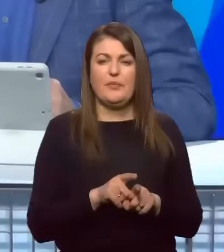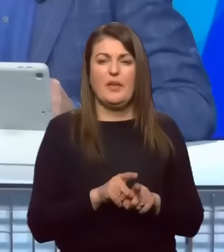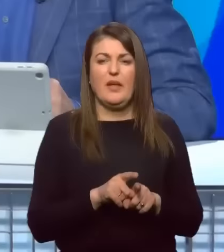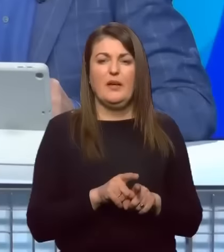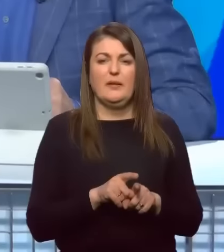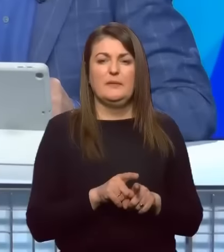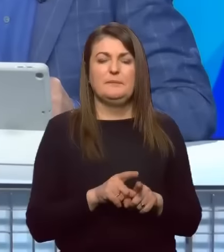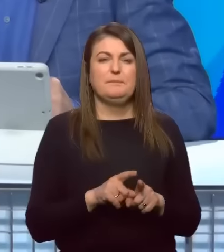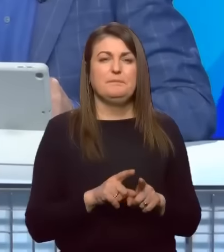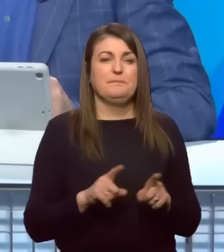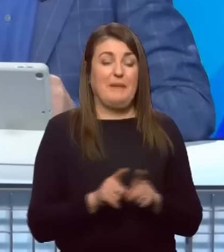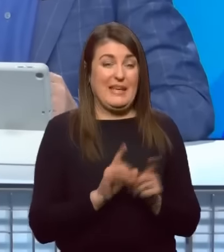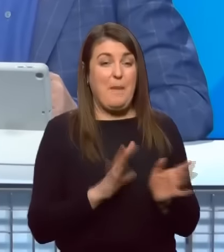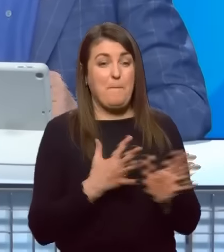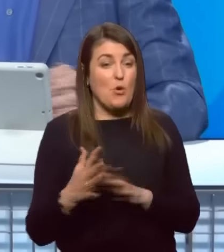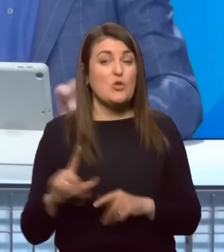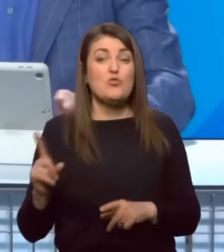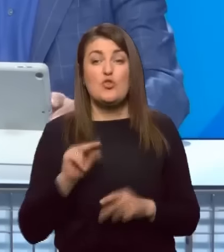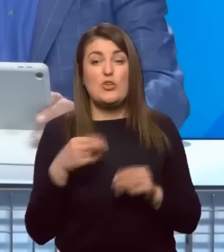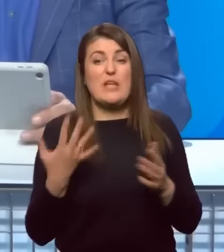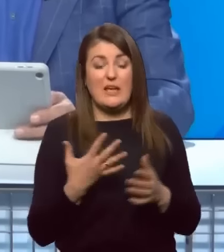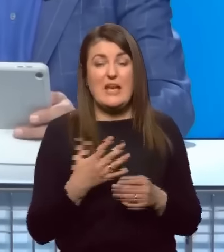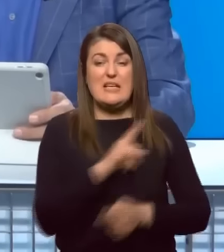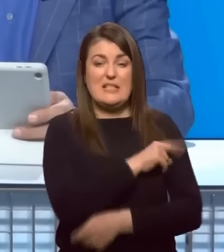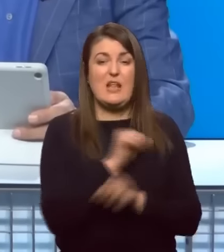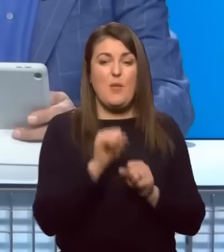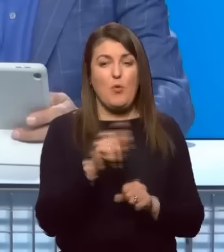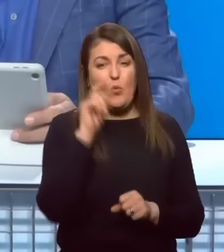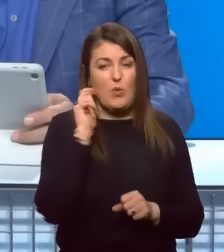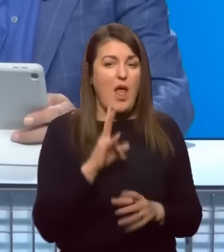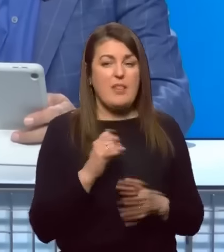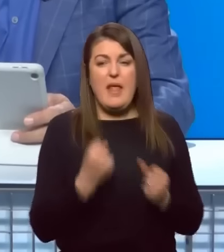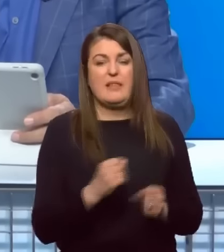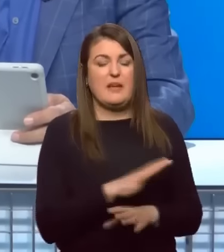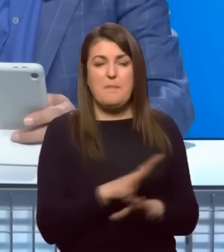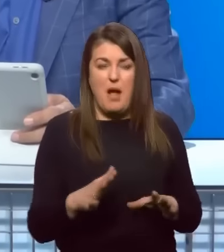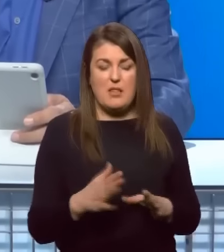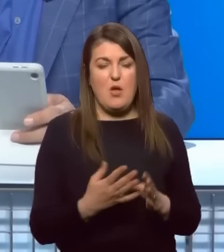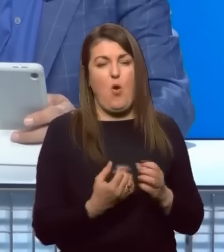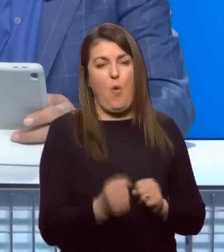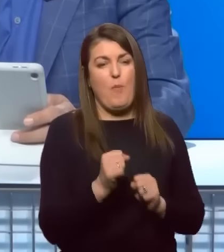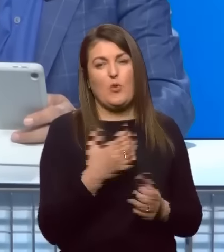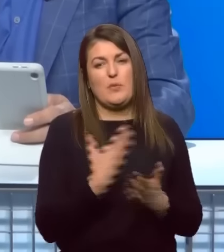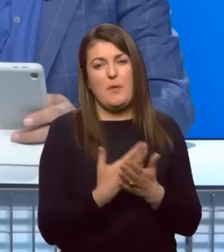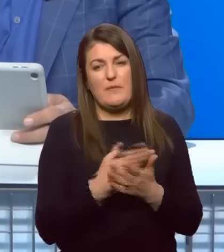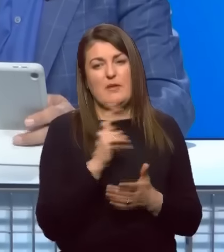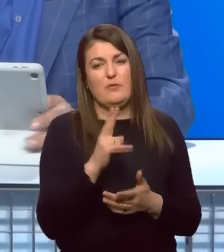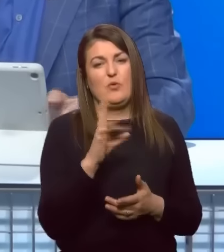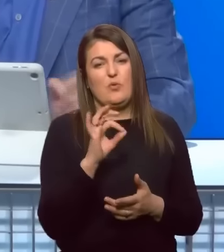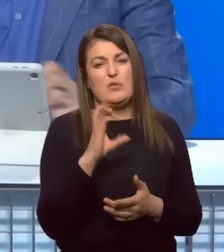таких низьких подій, через які б Сили оборони України не тримали би оборону,